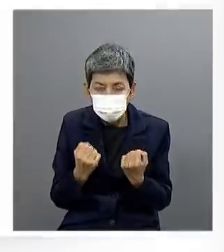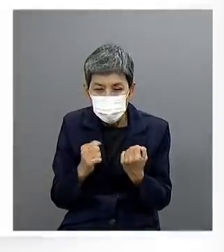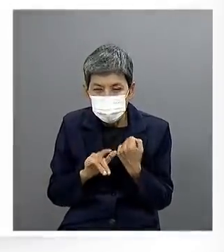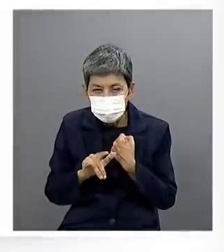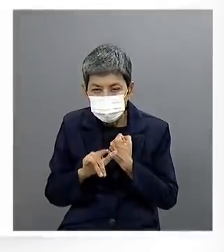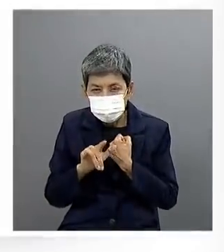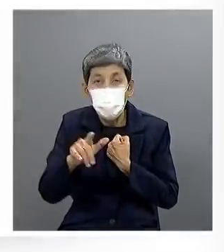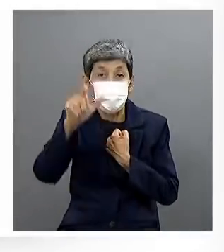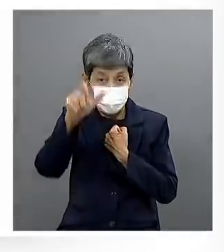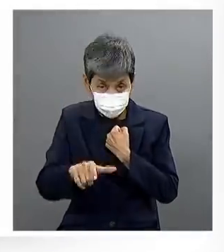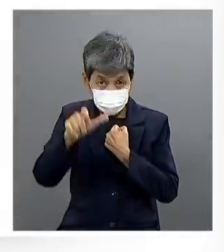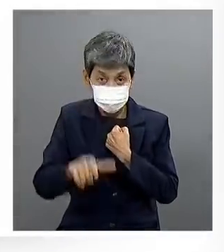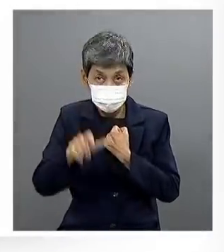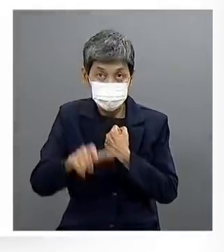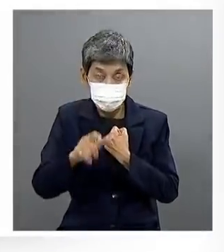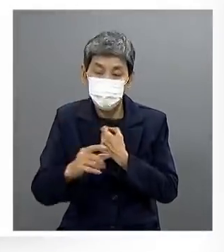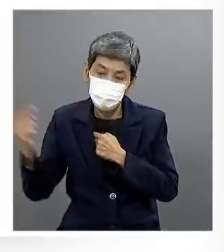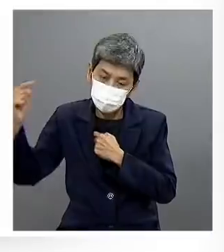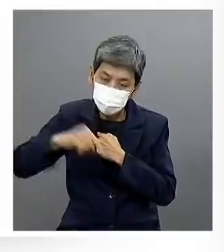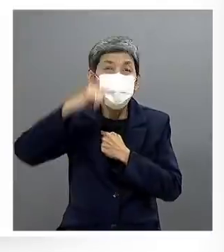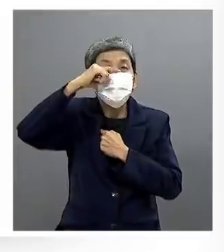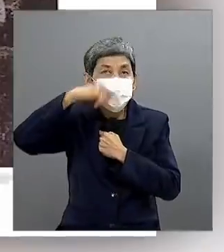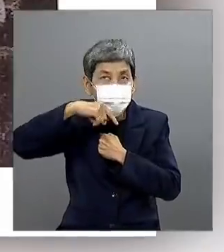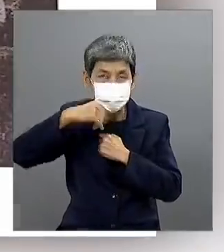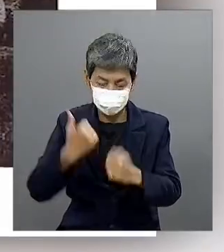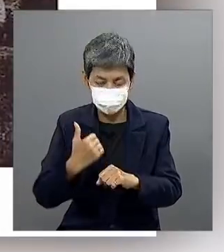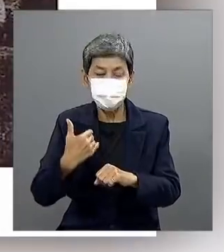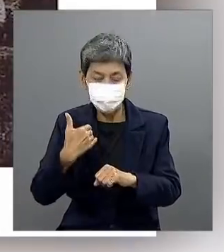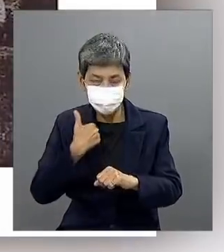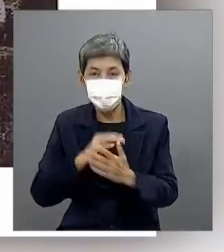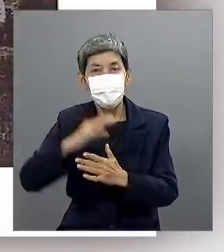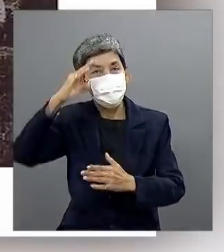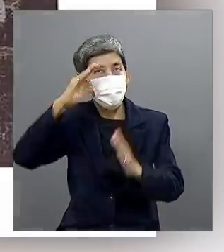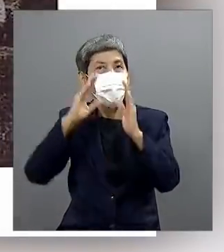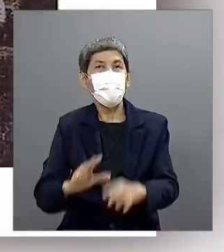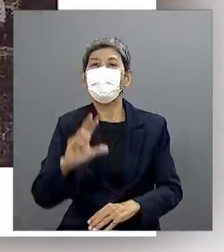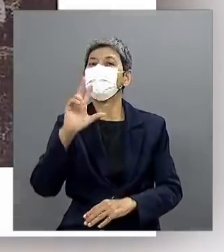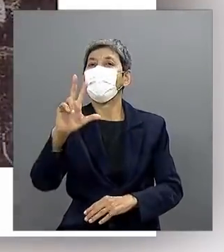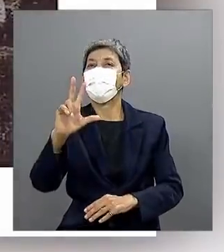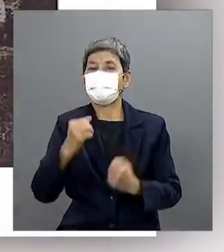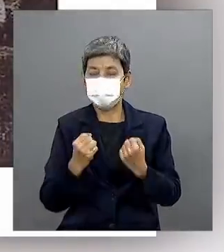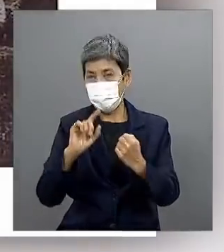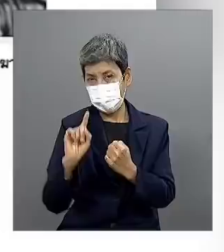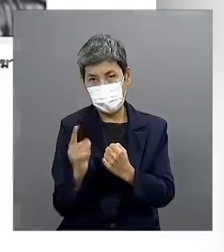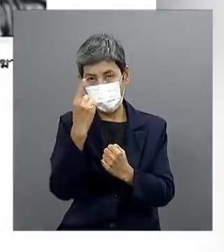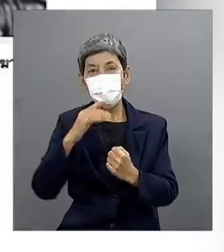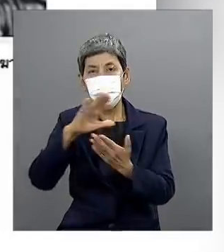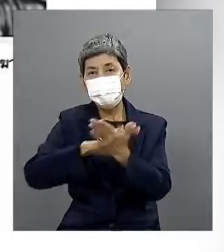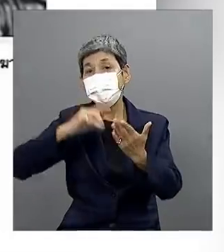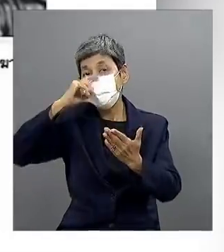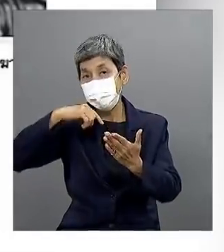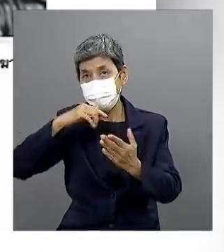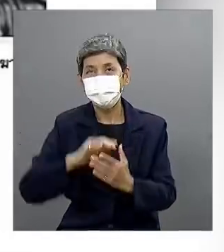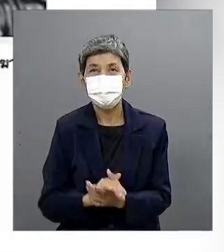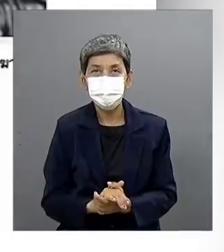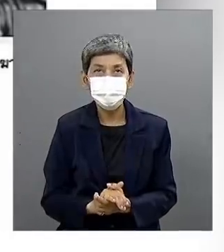สแล้วจึงส่งมายังประเทศไทยจึงนับได้ว่านายทหารทั้ง3คนนี้นะครับเป็นนักบินชุดแรกของประเทศไทยครับ และต่อมาเมื่อวัน